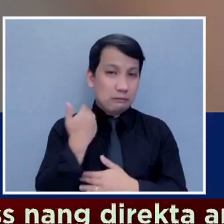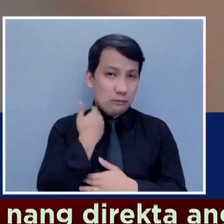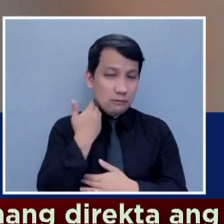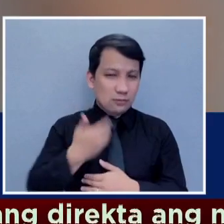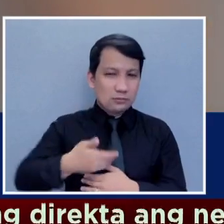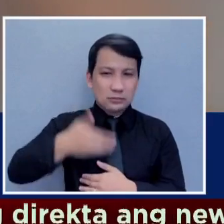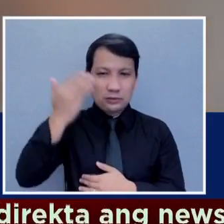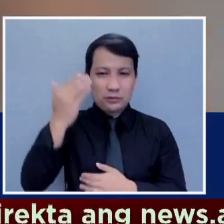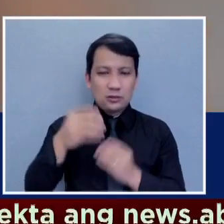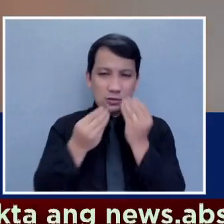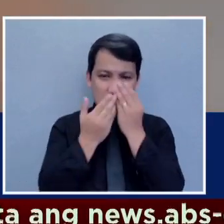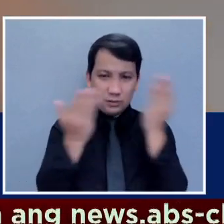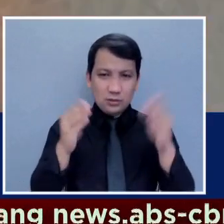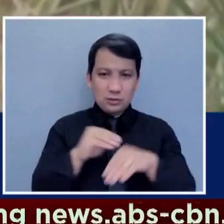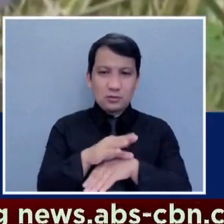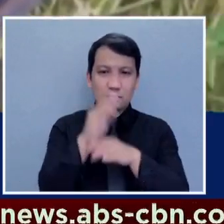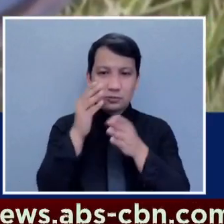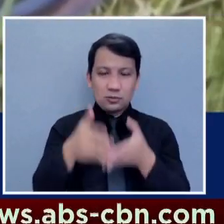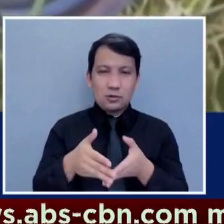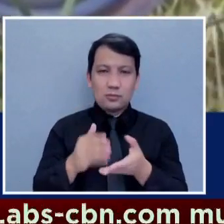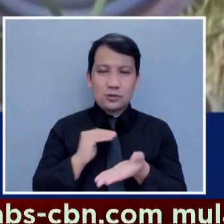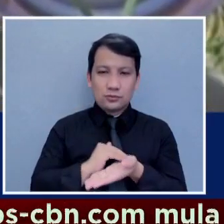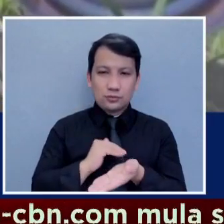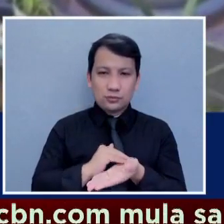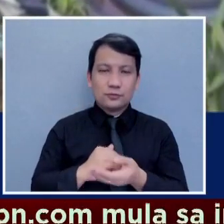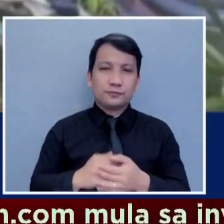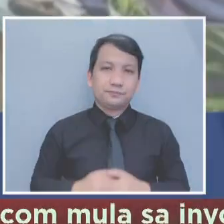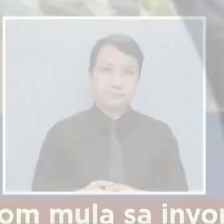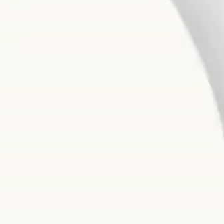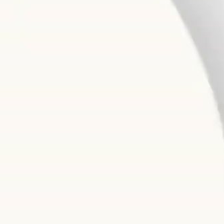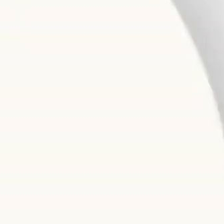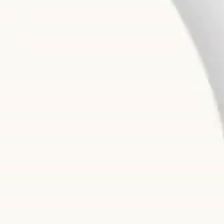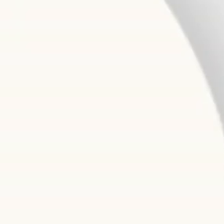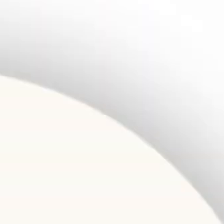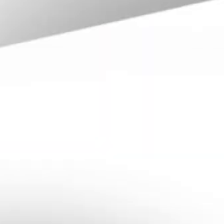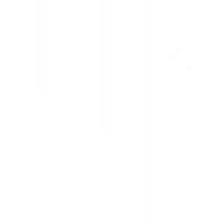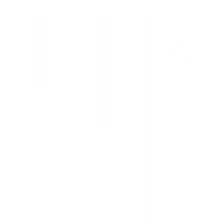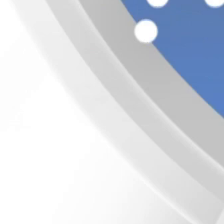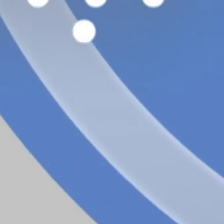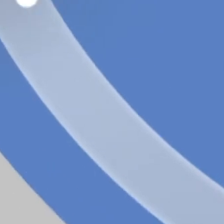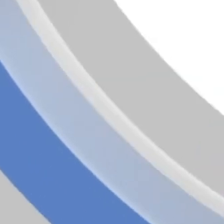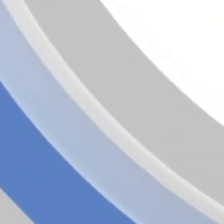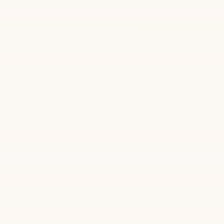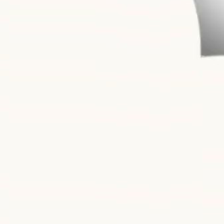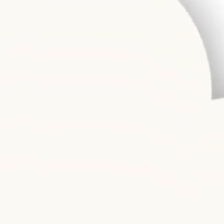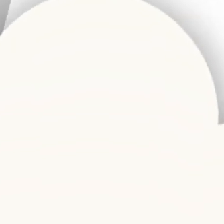agad pong magpakonsulta sa doktor.